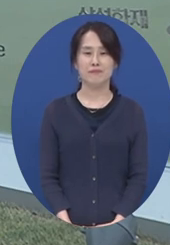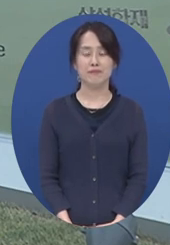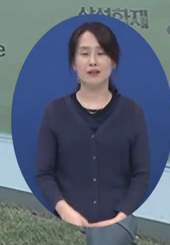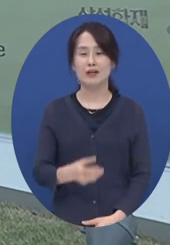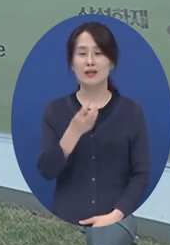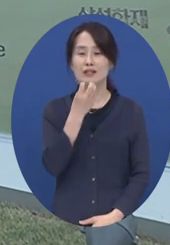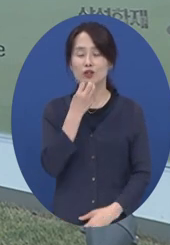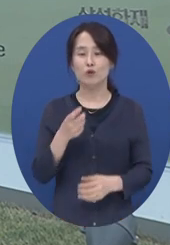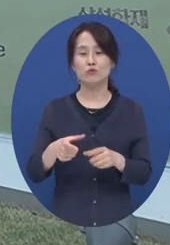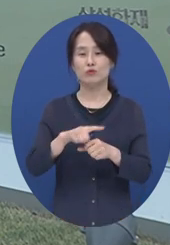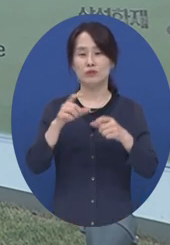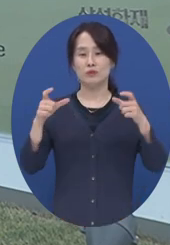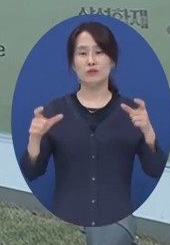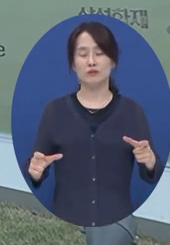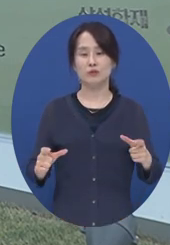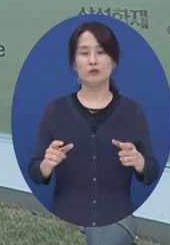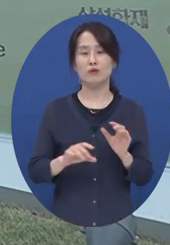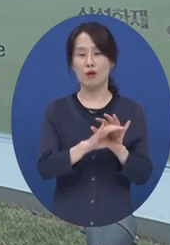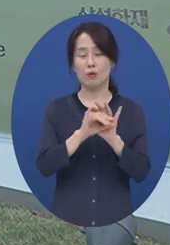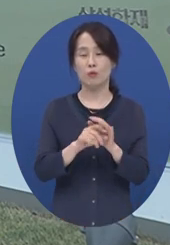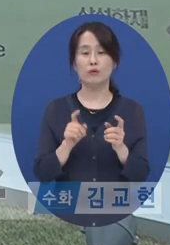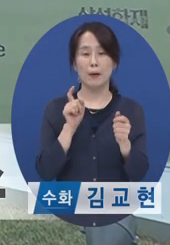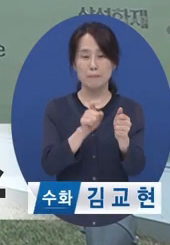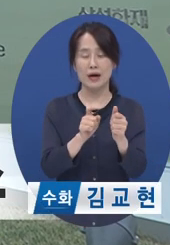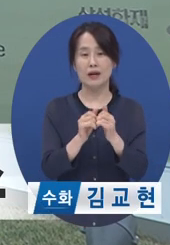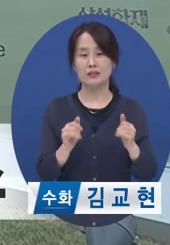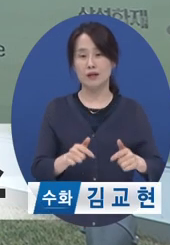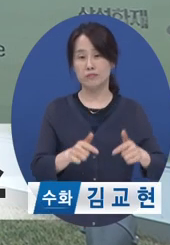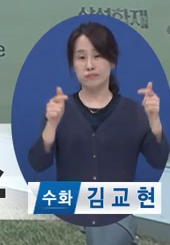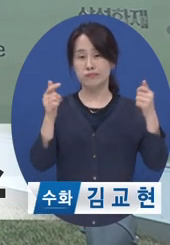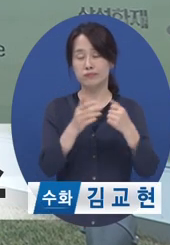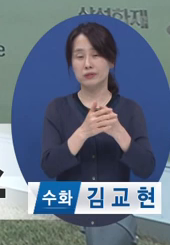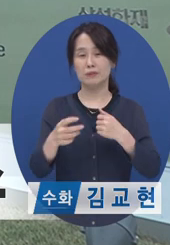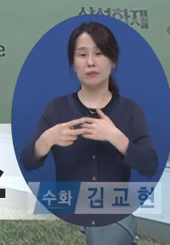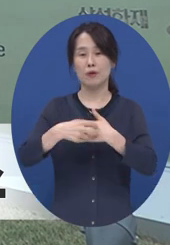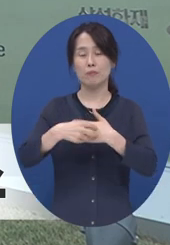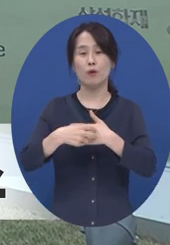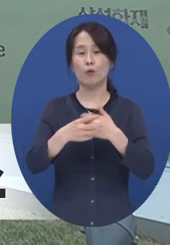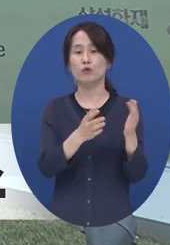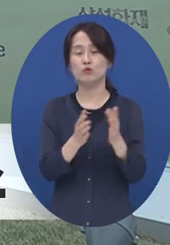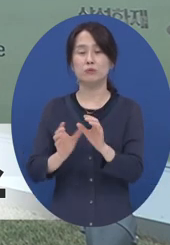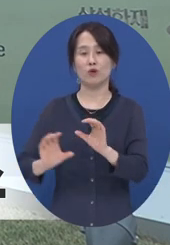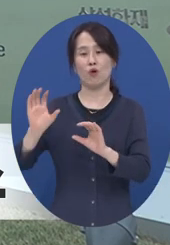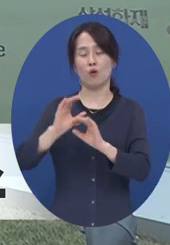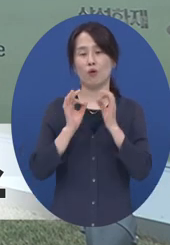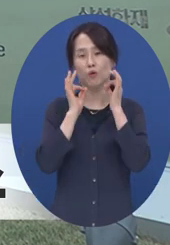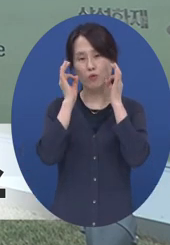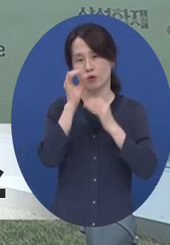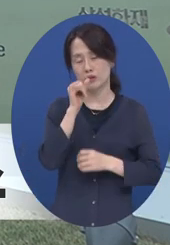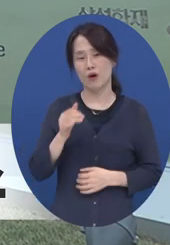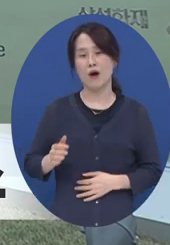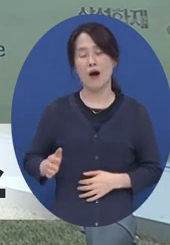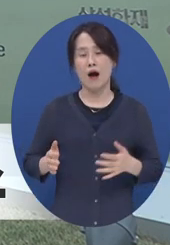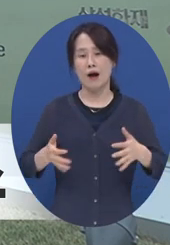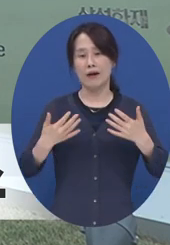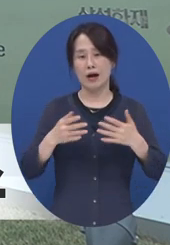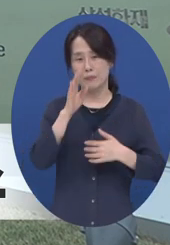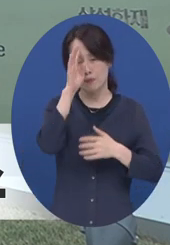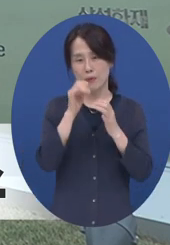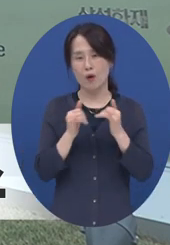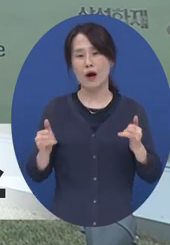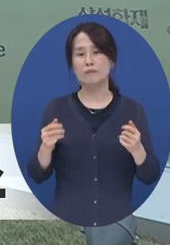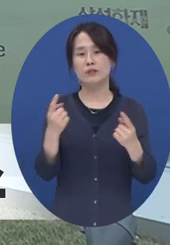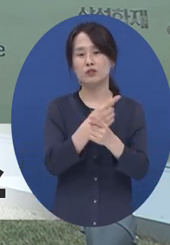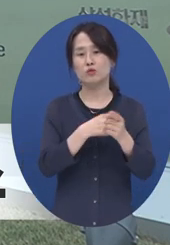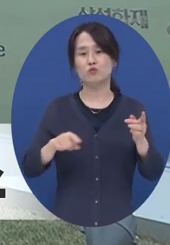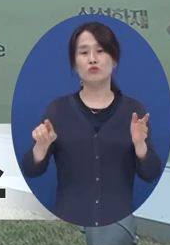수도권 지역의 코론 알고 확 친자 증가에 따라 경기도는 병상 확보에 힘쓰고 있습니다 경증 문자 치료 를 지원하기 위한